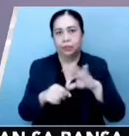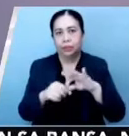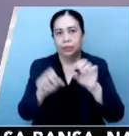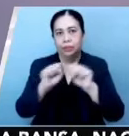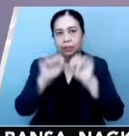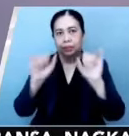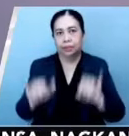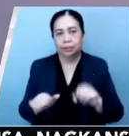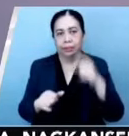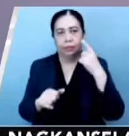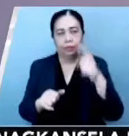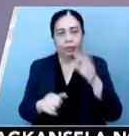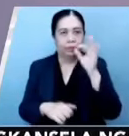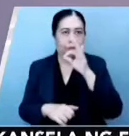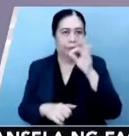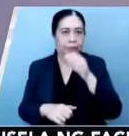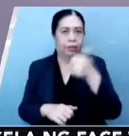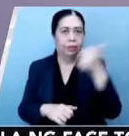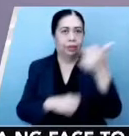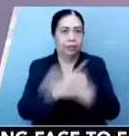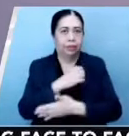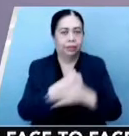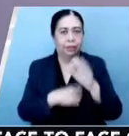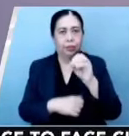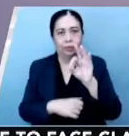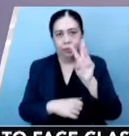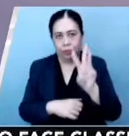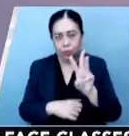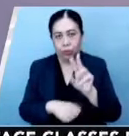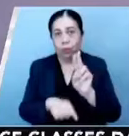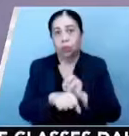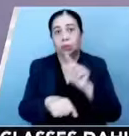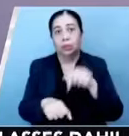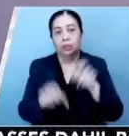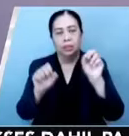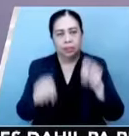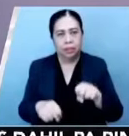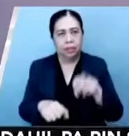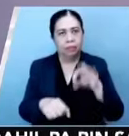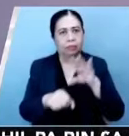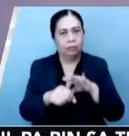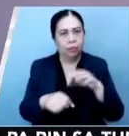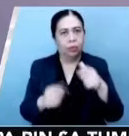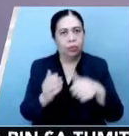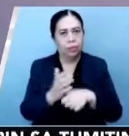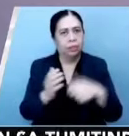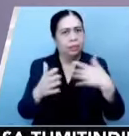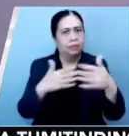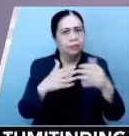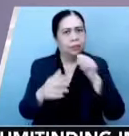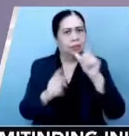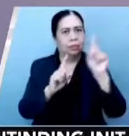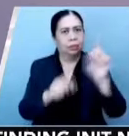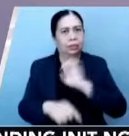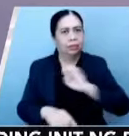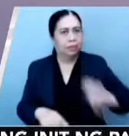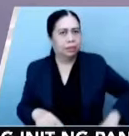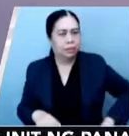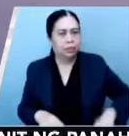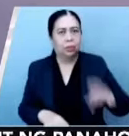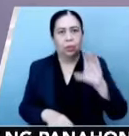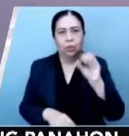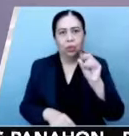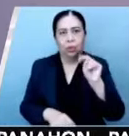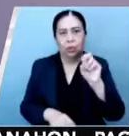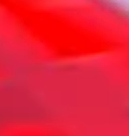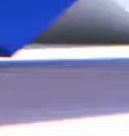mga Pilipinong overseas voter. Gamit yan, makakaboto sila kahit hindi pumunta sa embahada o konsulado ng Pilipinas.